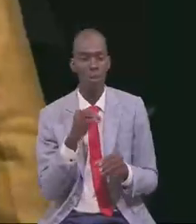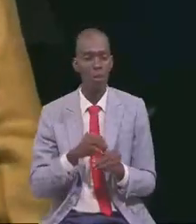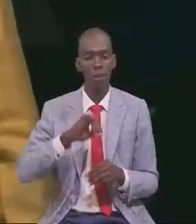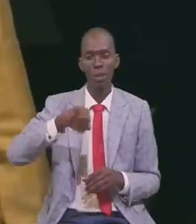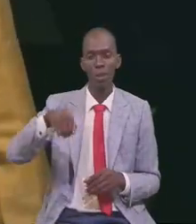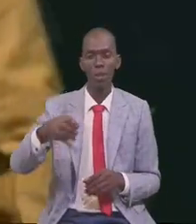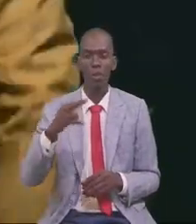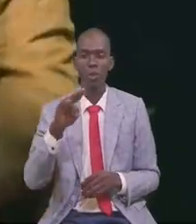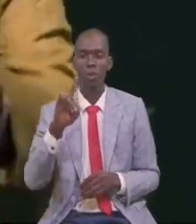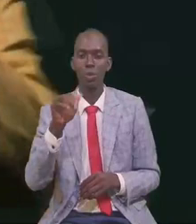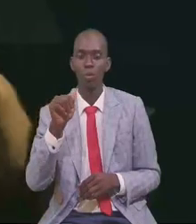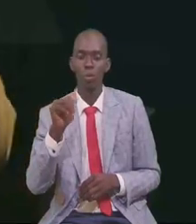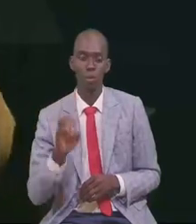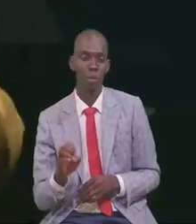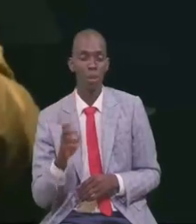l'homme,